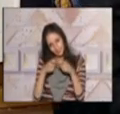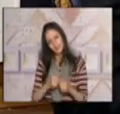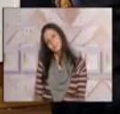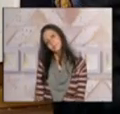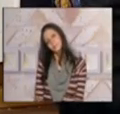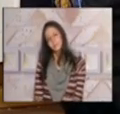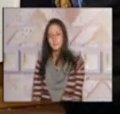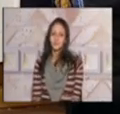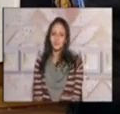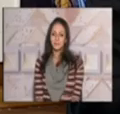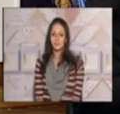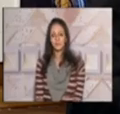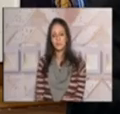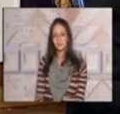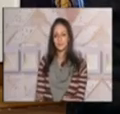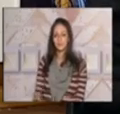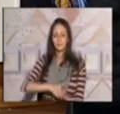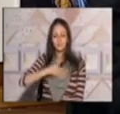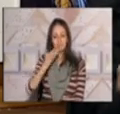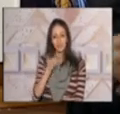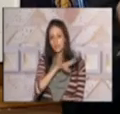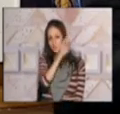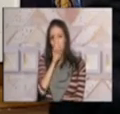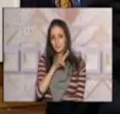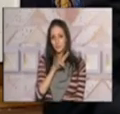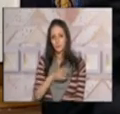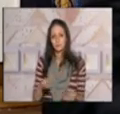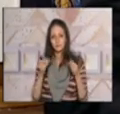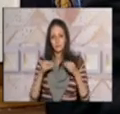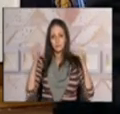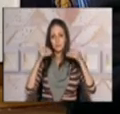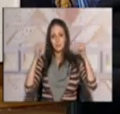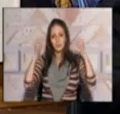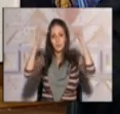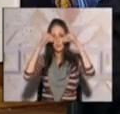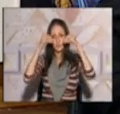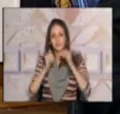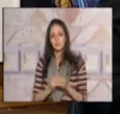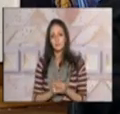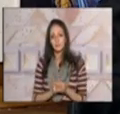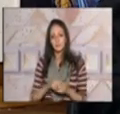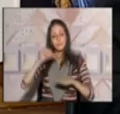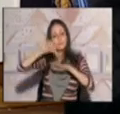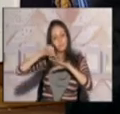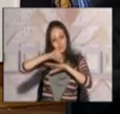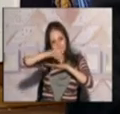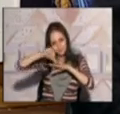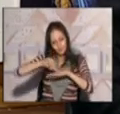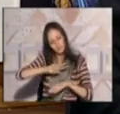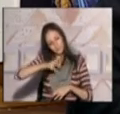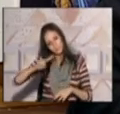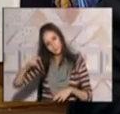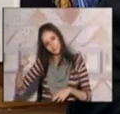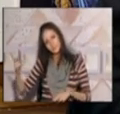هم بيرغون ان الوقت خلاص طيب. بينتهي، وهو اضافه اقتراح اضافه جهات اخرى، ويمكن احنا اتكلمنا